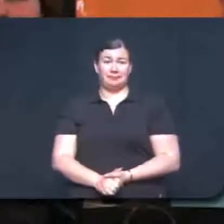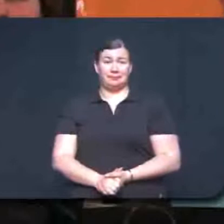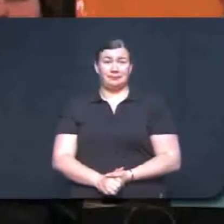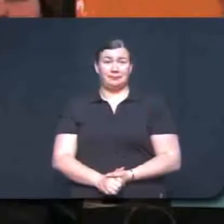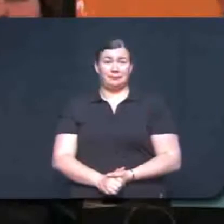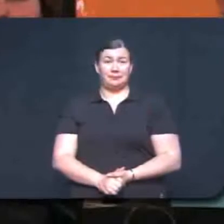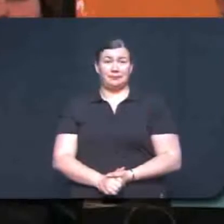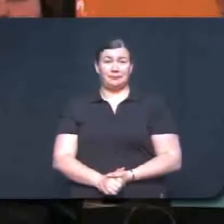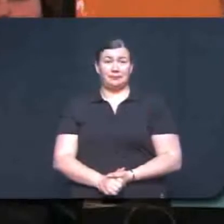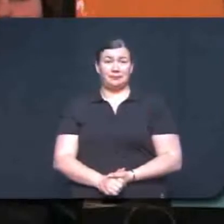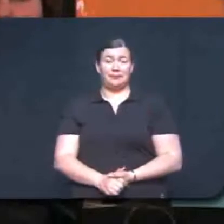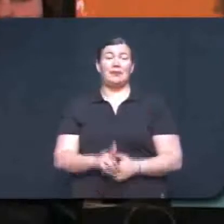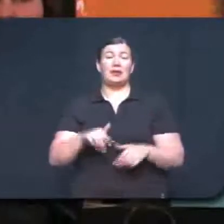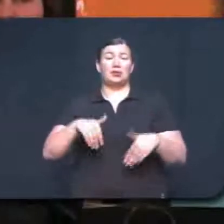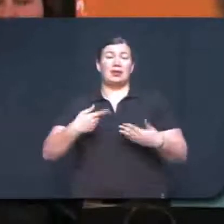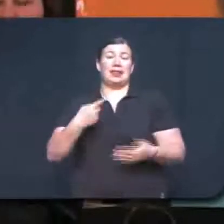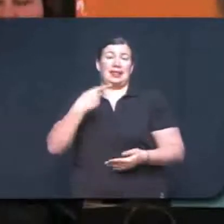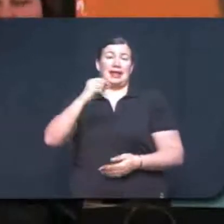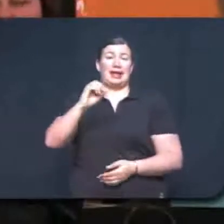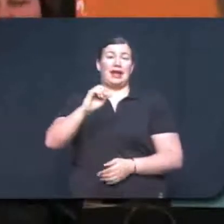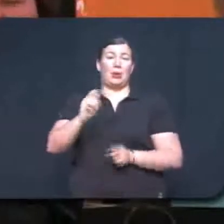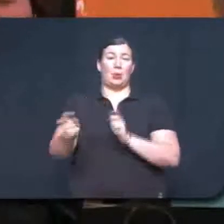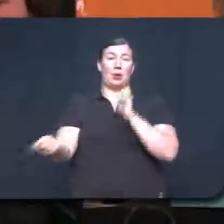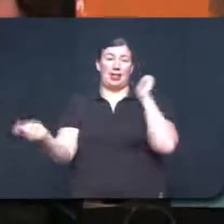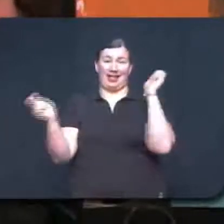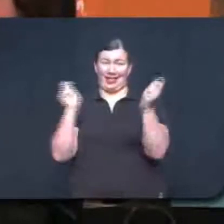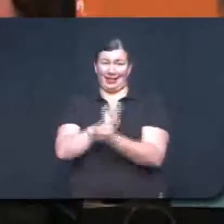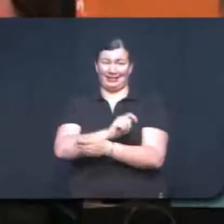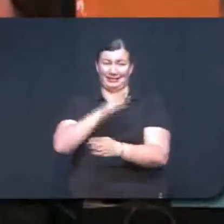dann ist diese go geändert vielen Dank